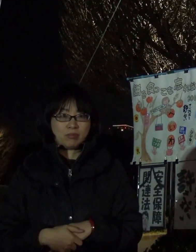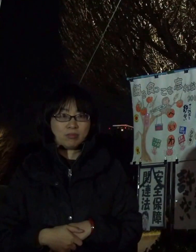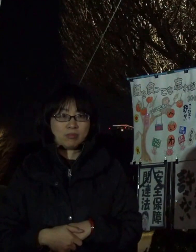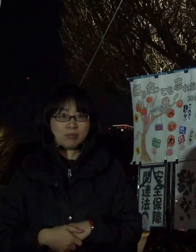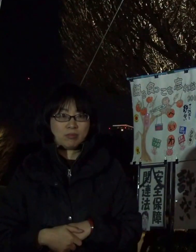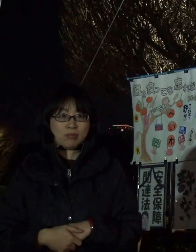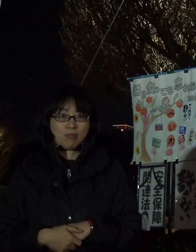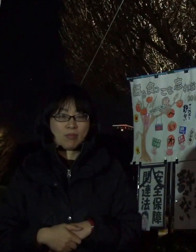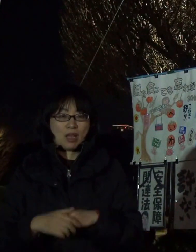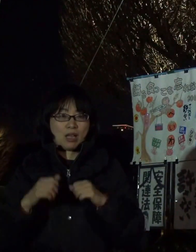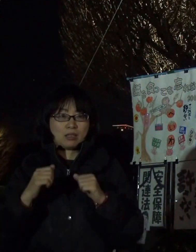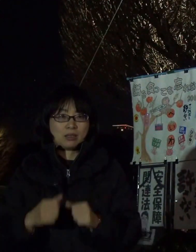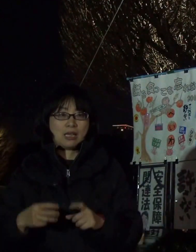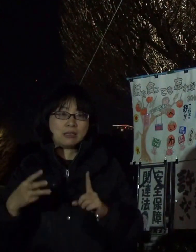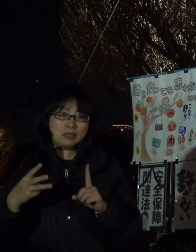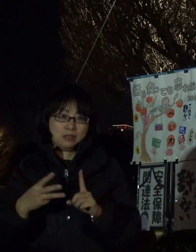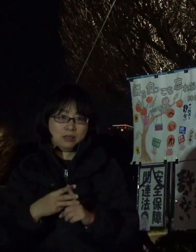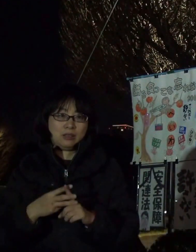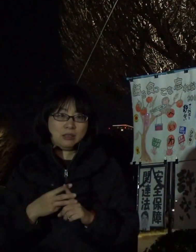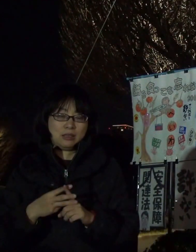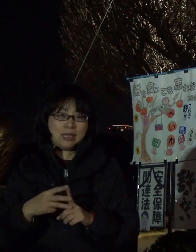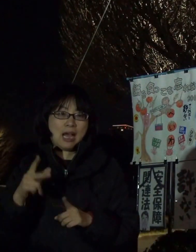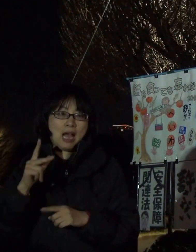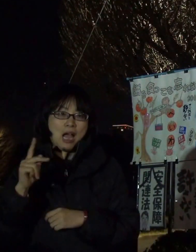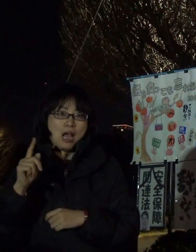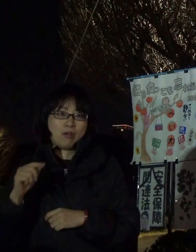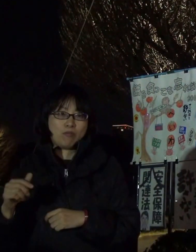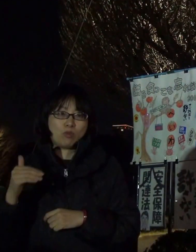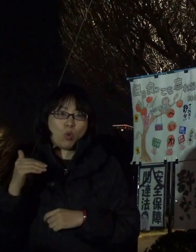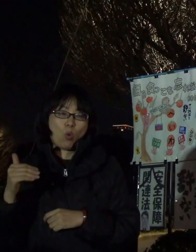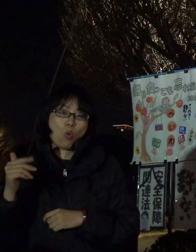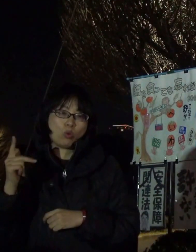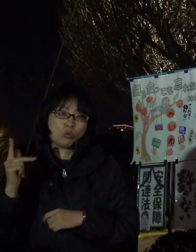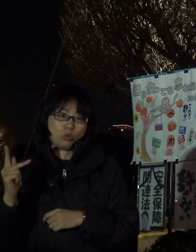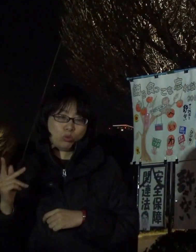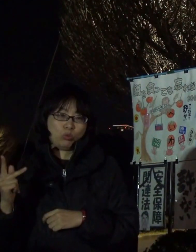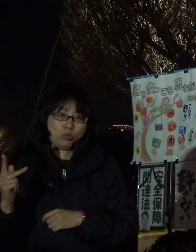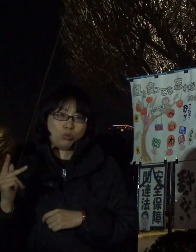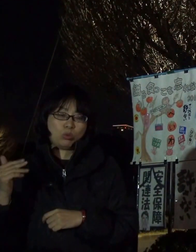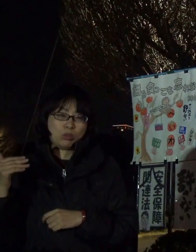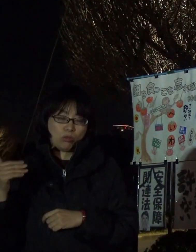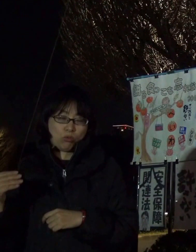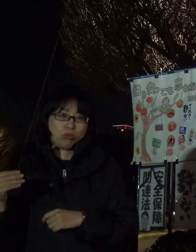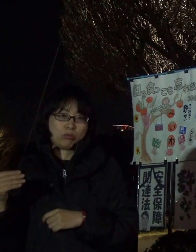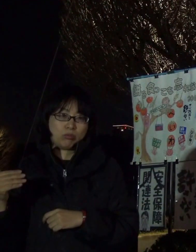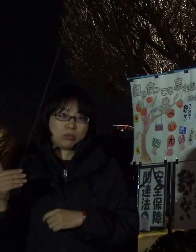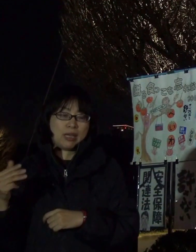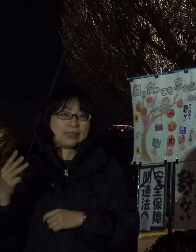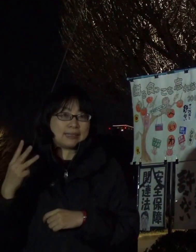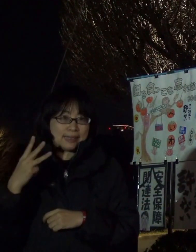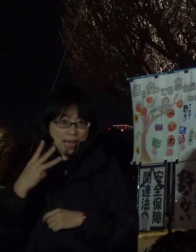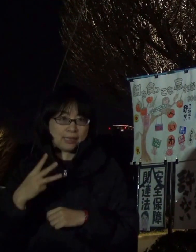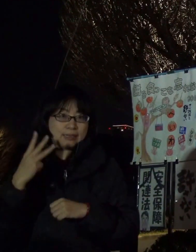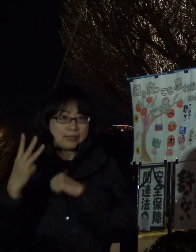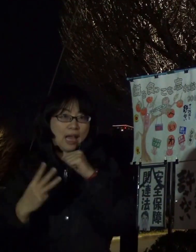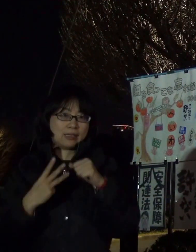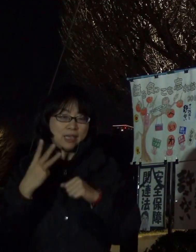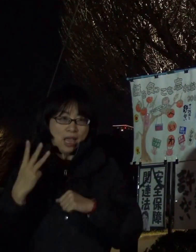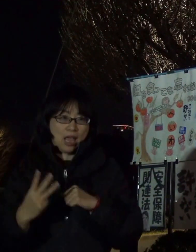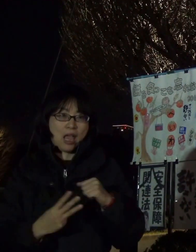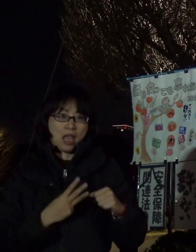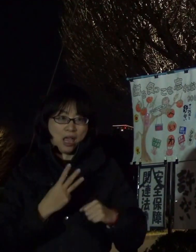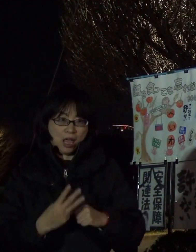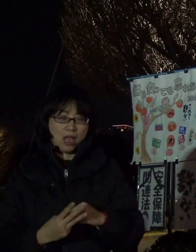在日韓国人3世の、お母さんとそれから息子さん、中学1年生